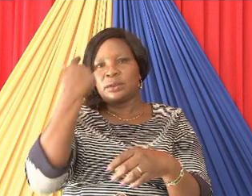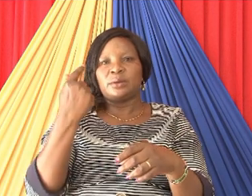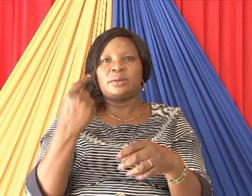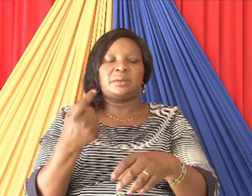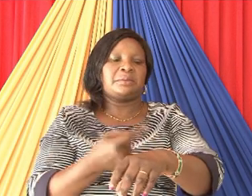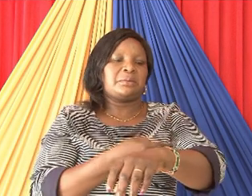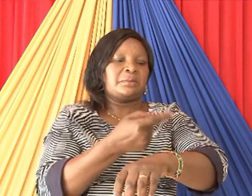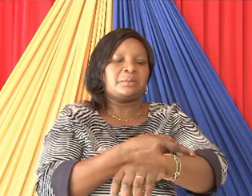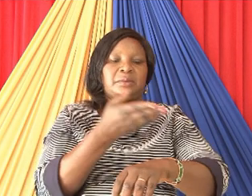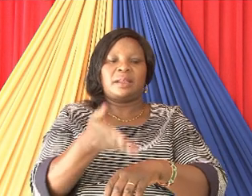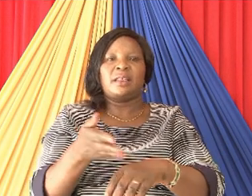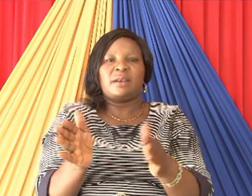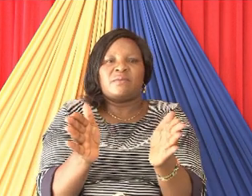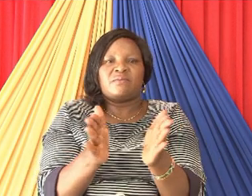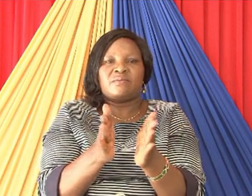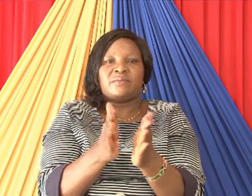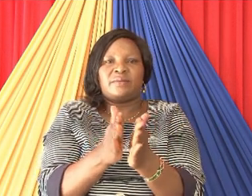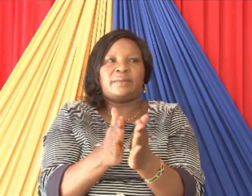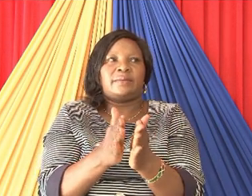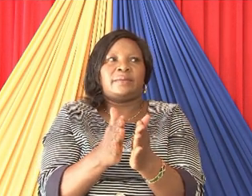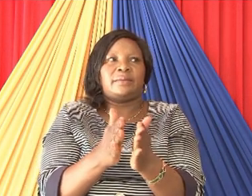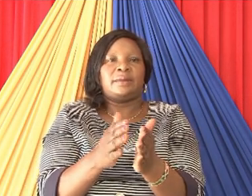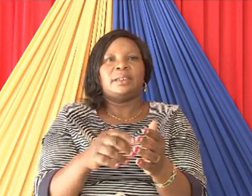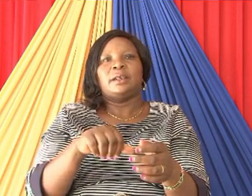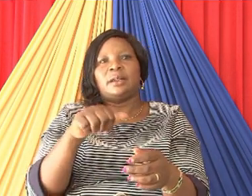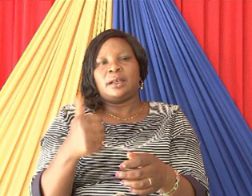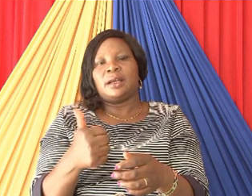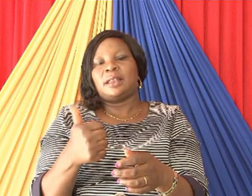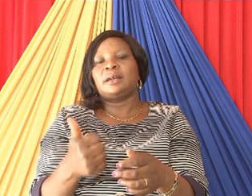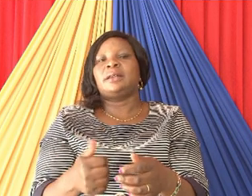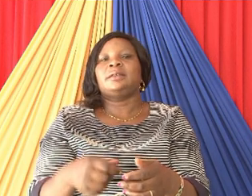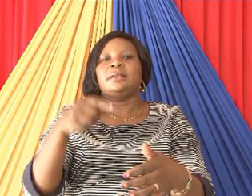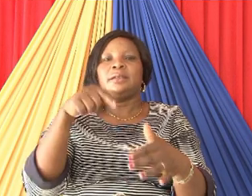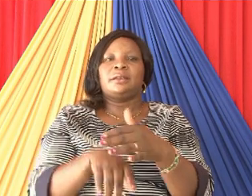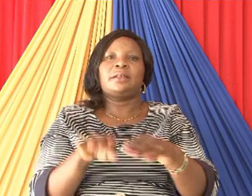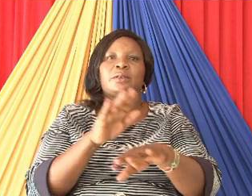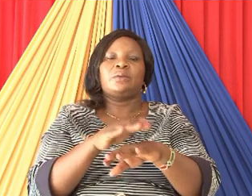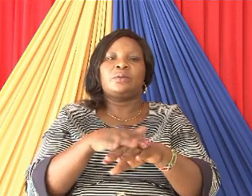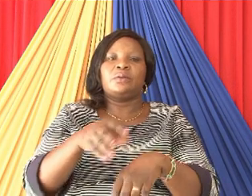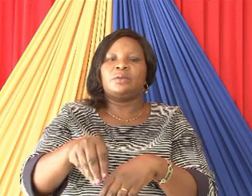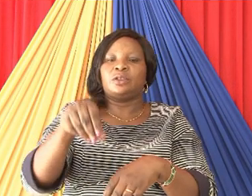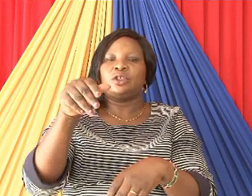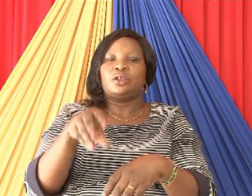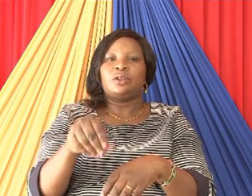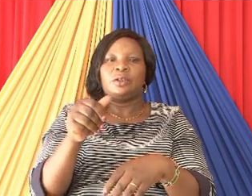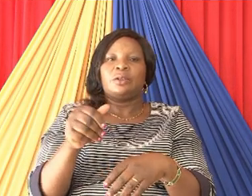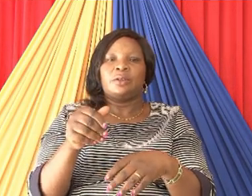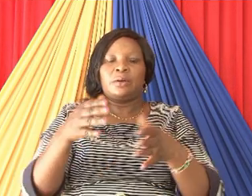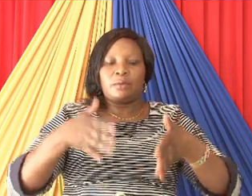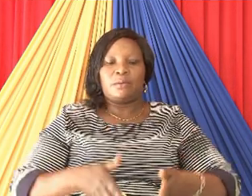zingine ambazo ni nzuri zilianguka katika udongo mzuri, zikazaa 100, inasemekana